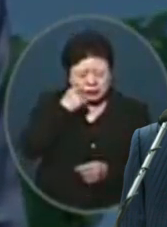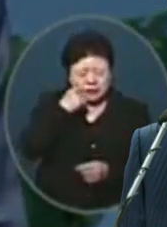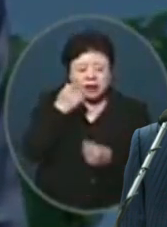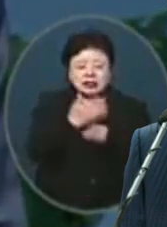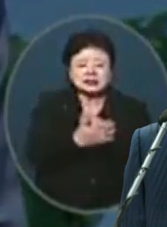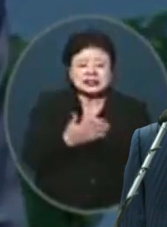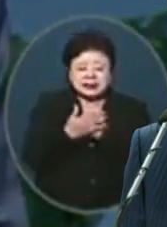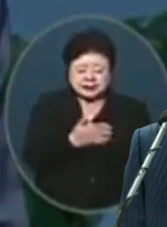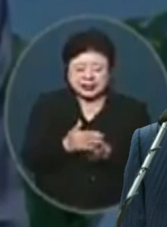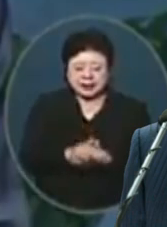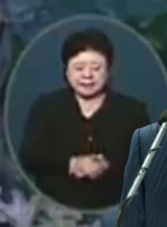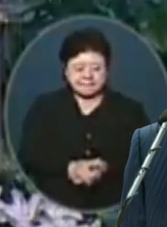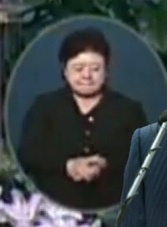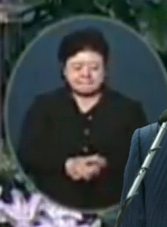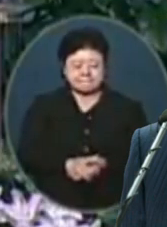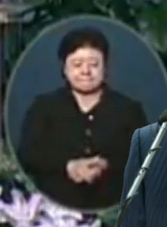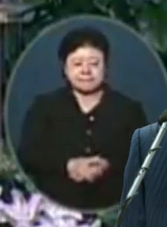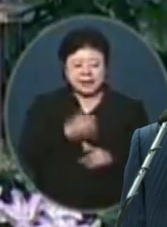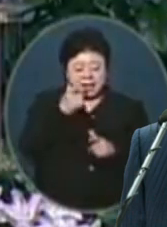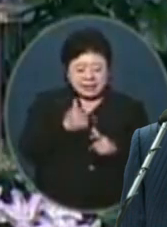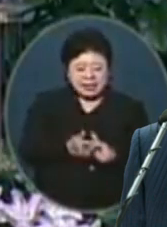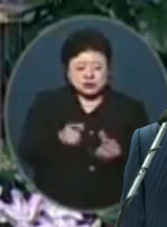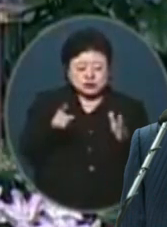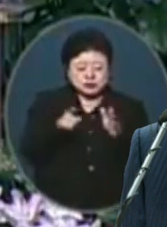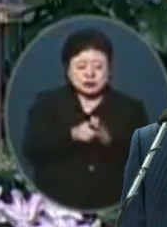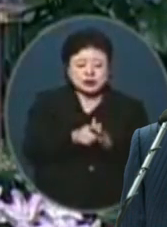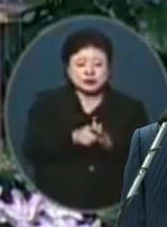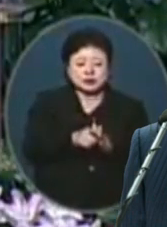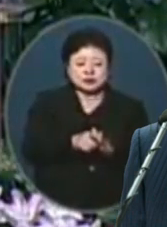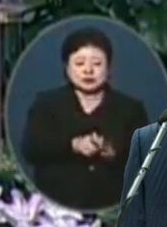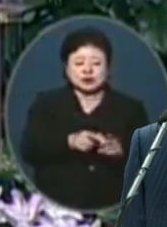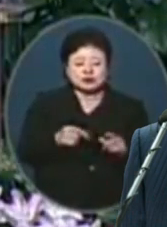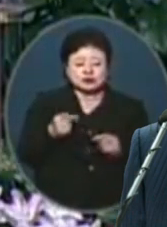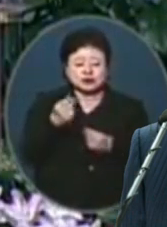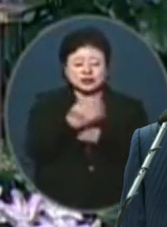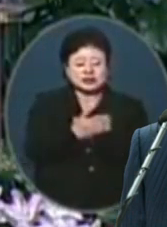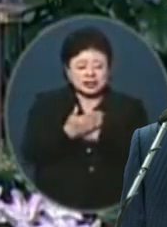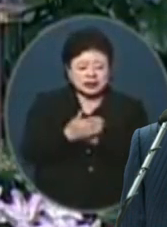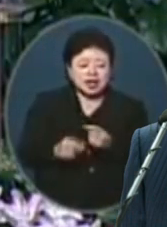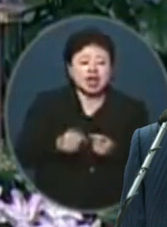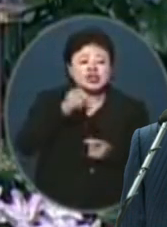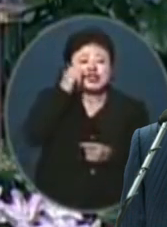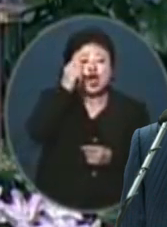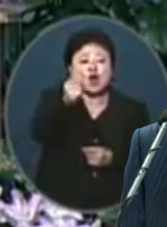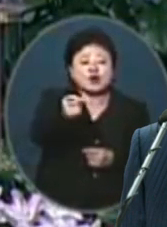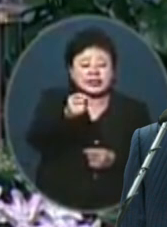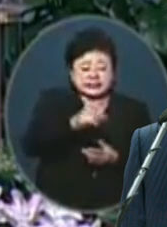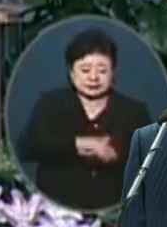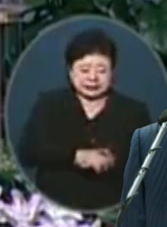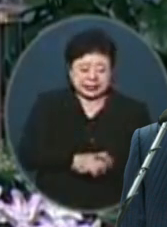은혜인 것입니다. 예수님의 구속의 은혜는 영원하신 것입니다.